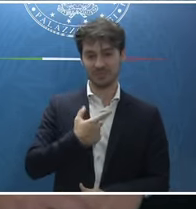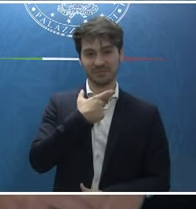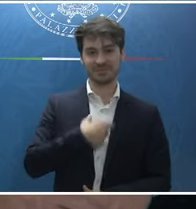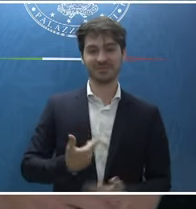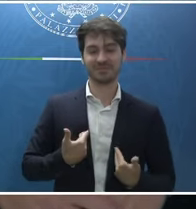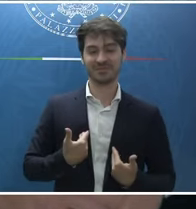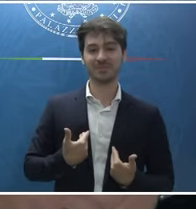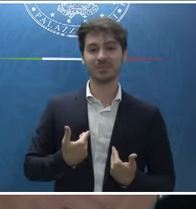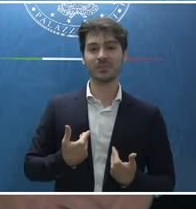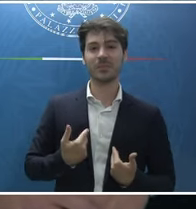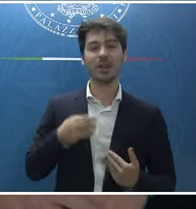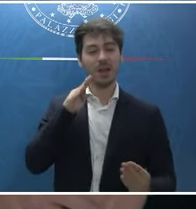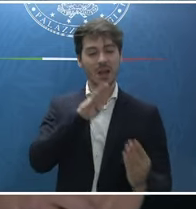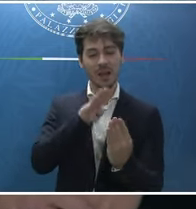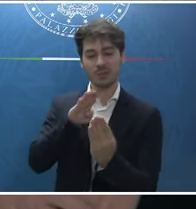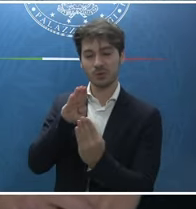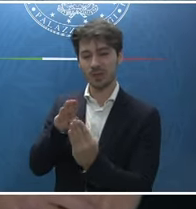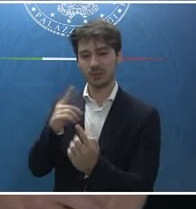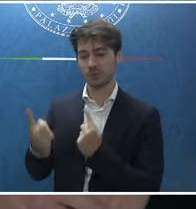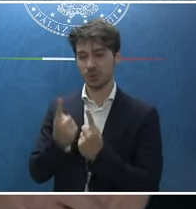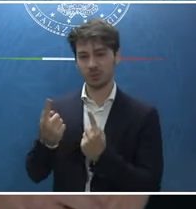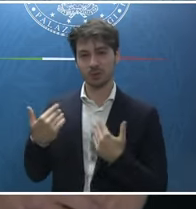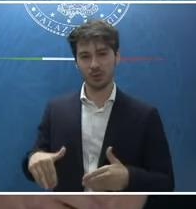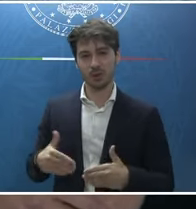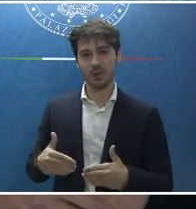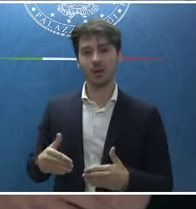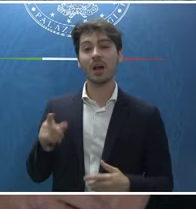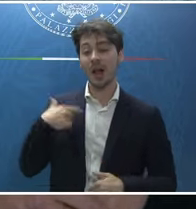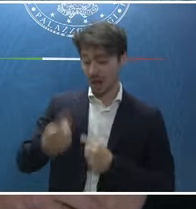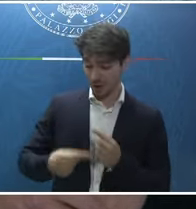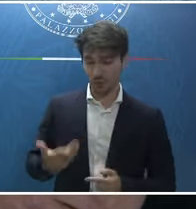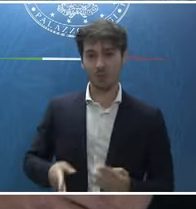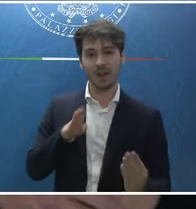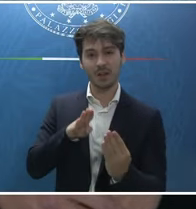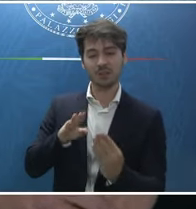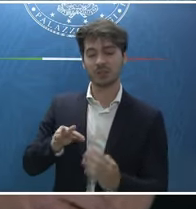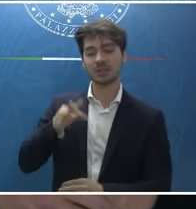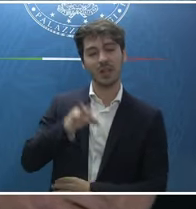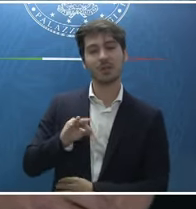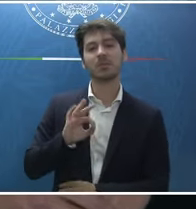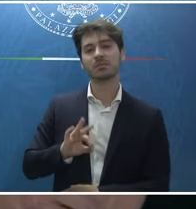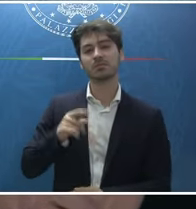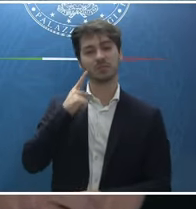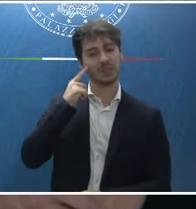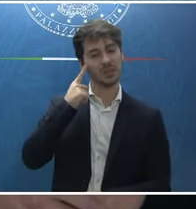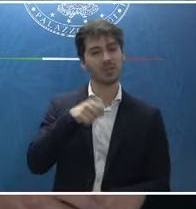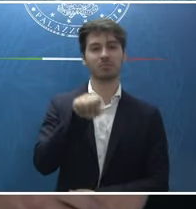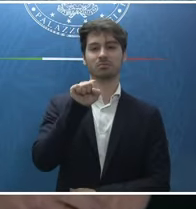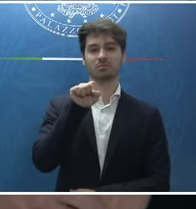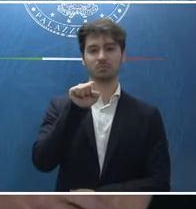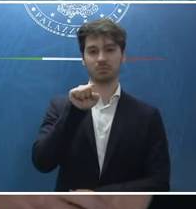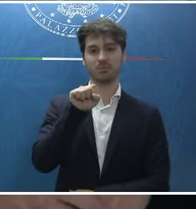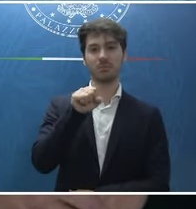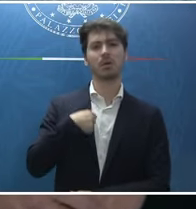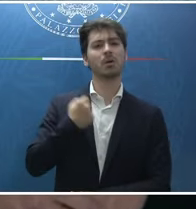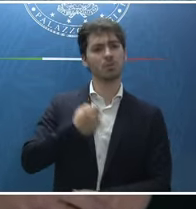tutto quello che ho affrontato e per tutto quello che sto affrontando, sempre a testa alta. Posso